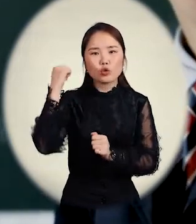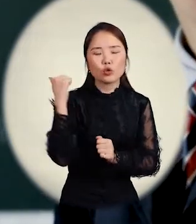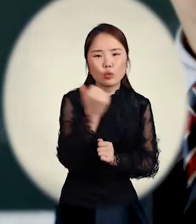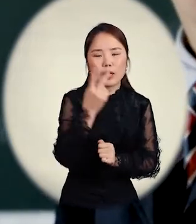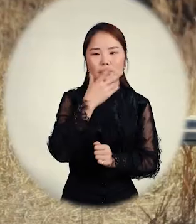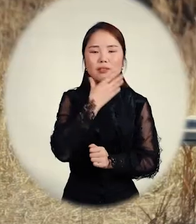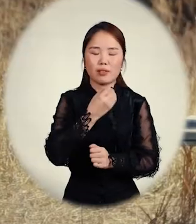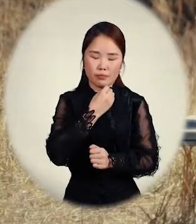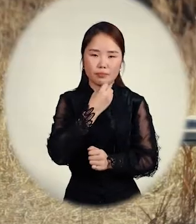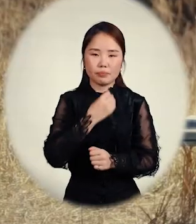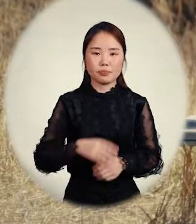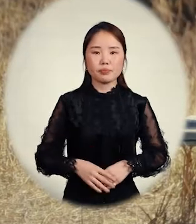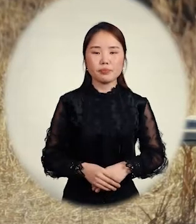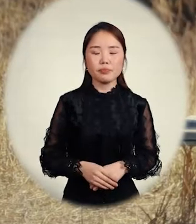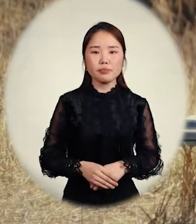гэж жаргалтай.